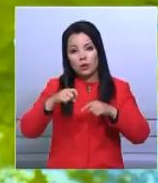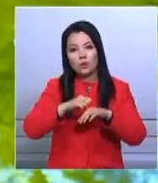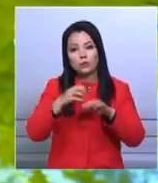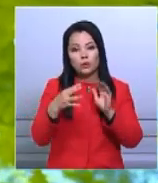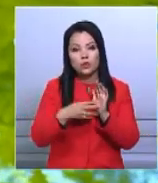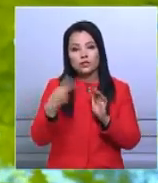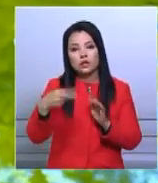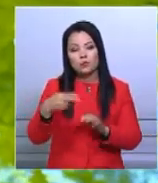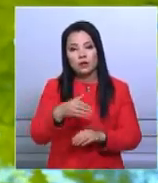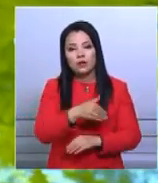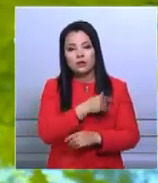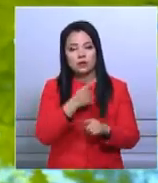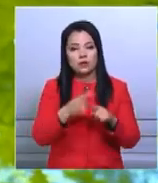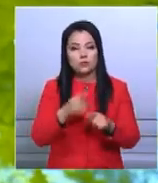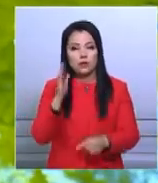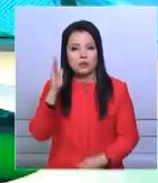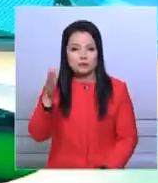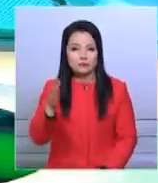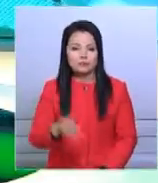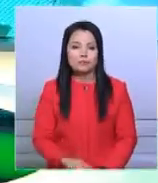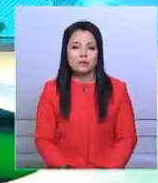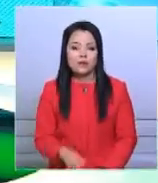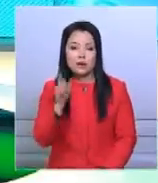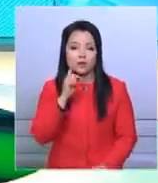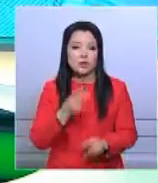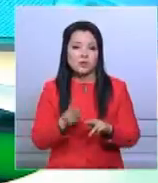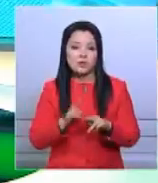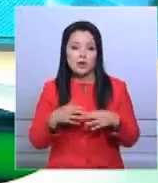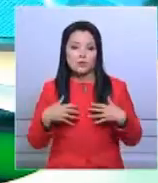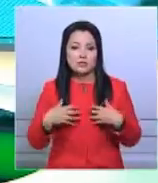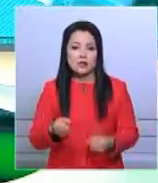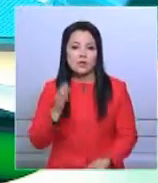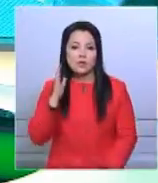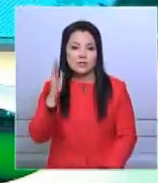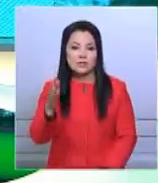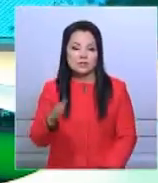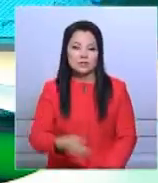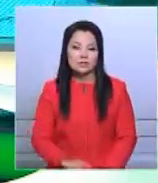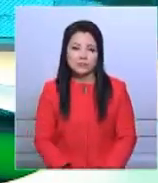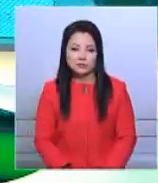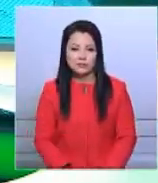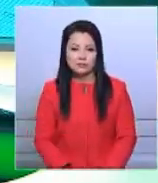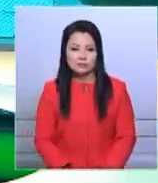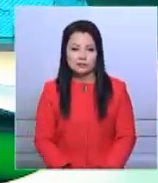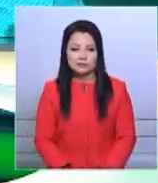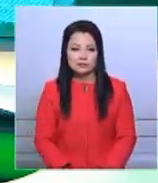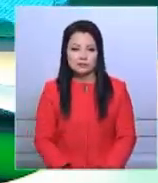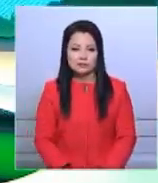19-21 градус жылы болады. Әзірге айтарымыз осы, назарларыңызға рахмет.